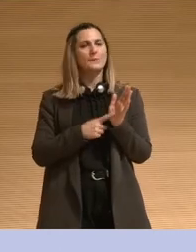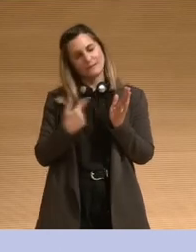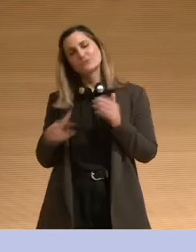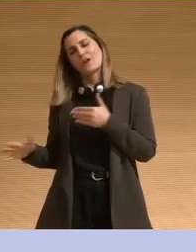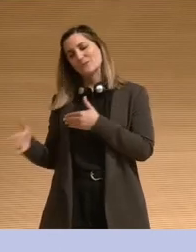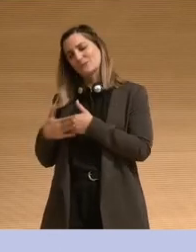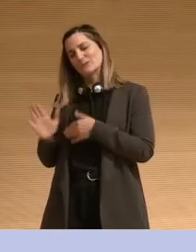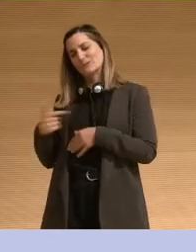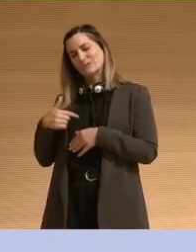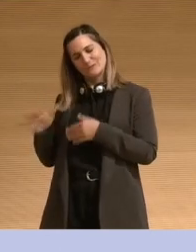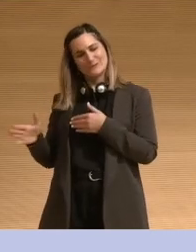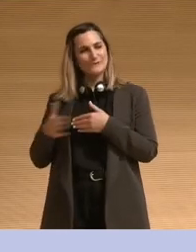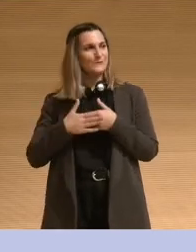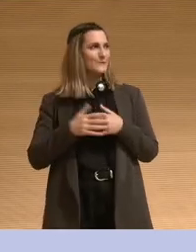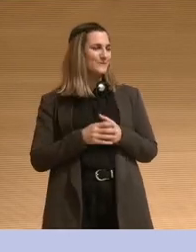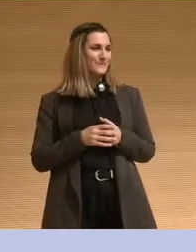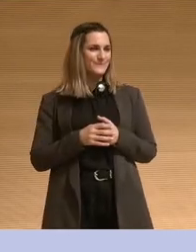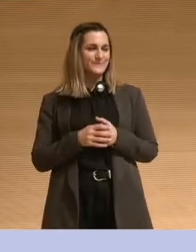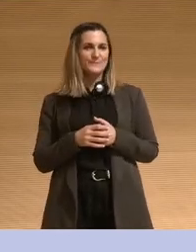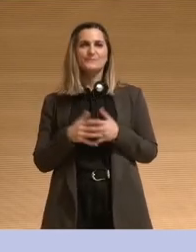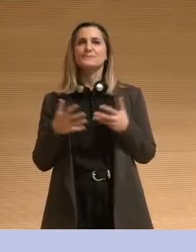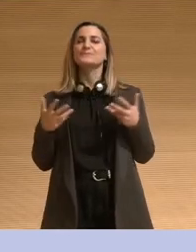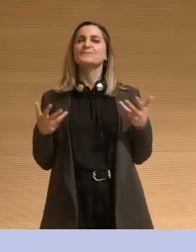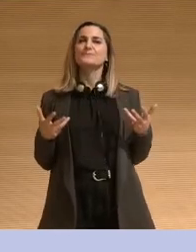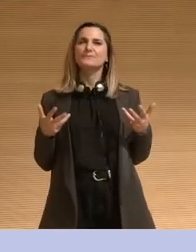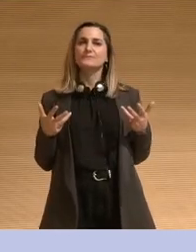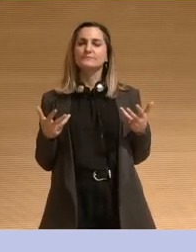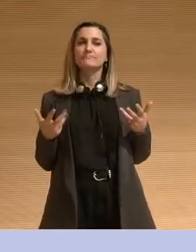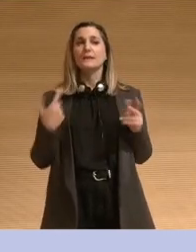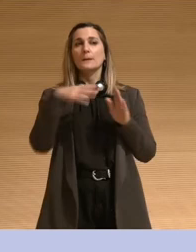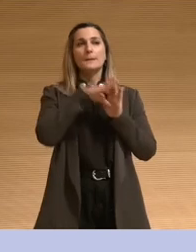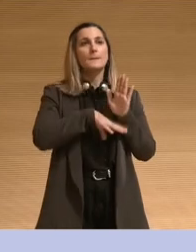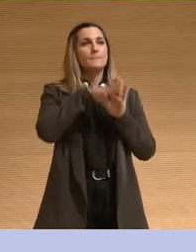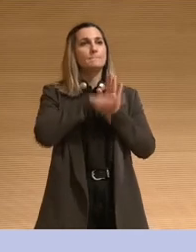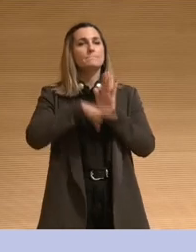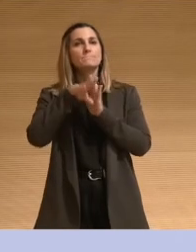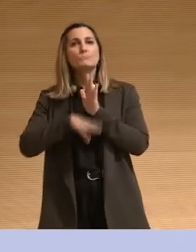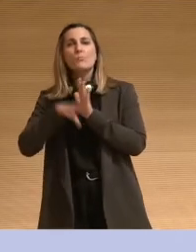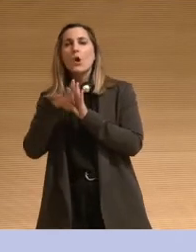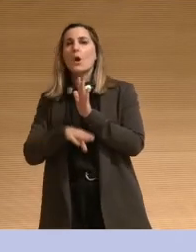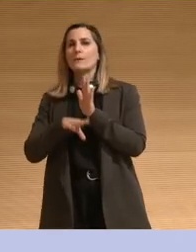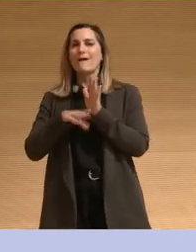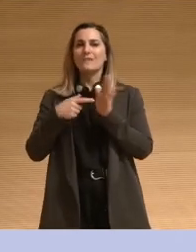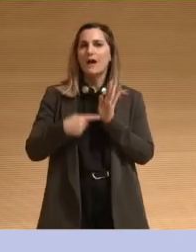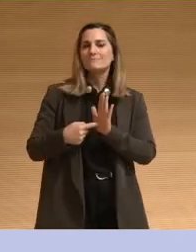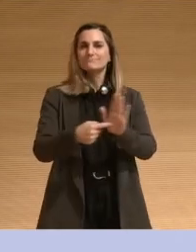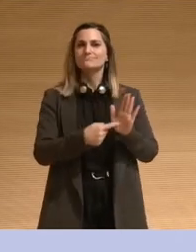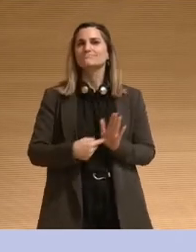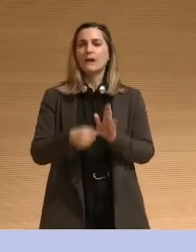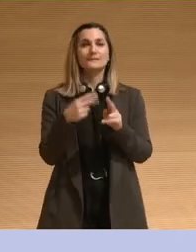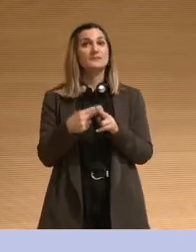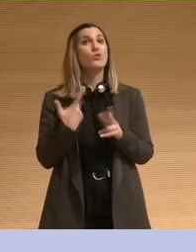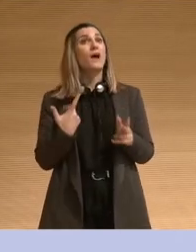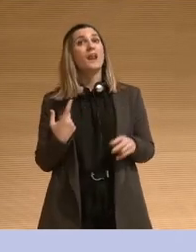αυτό, Μέλη, είναι προφανώς τα προγράμματα τα οποία εκπονούνται, αλλά είναι η κεντρική πολιτική